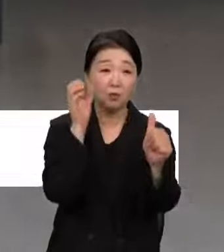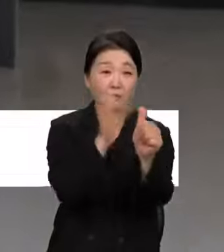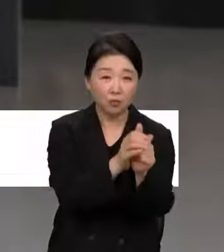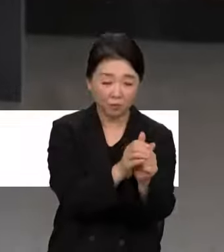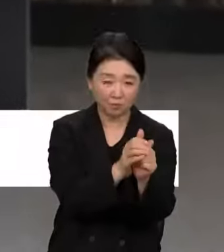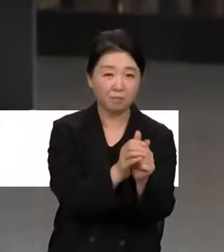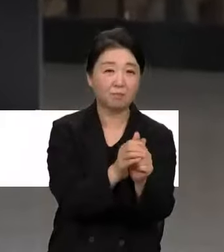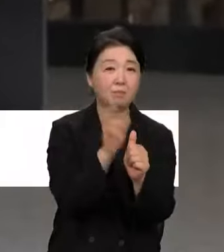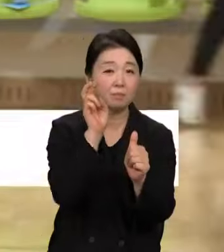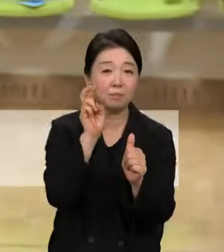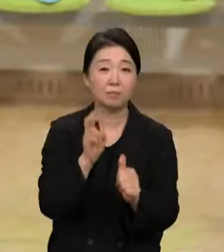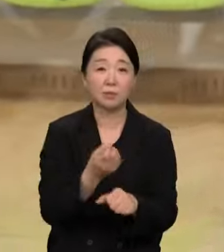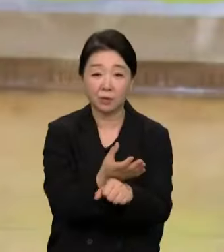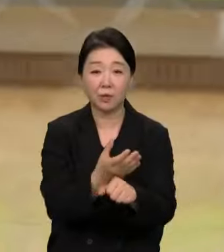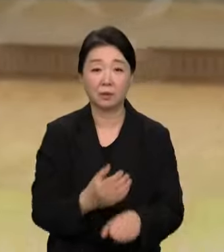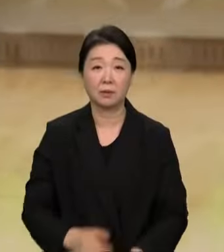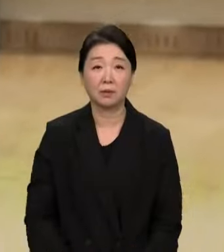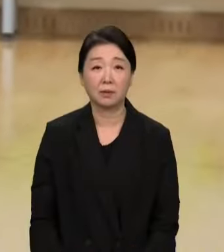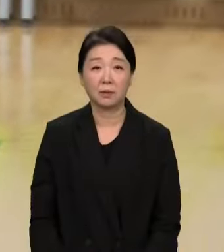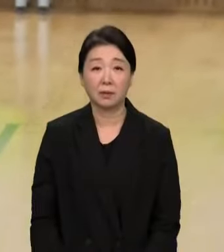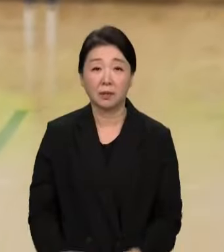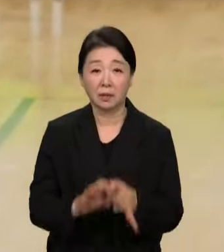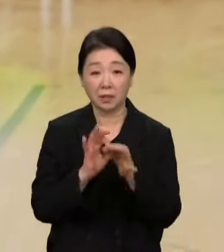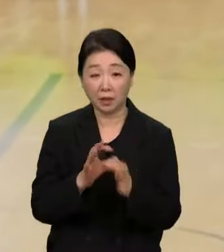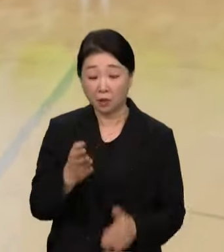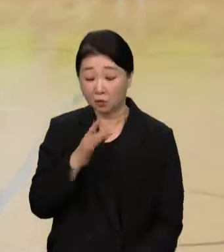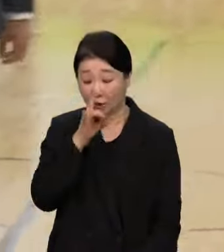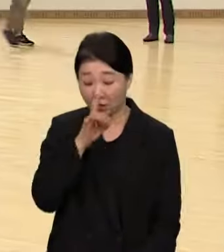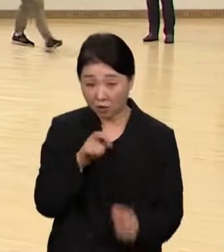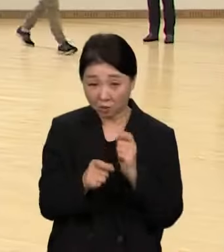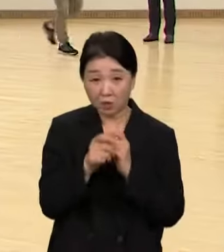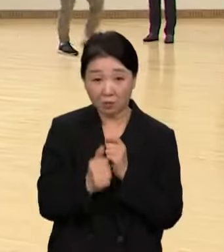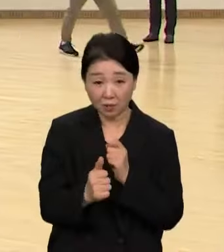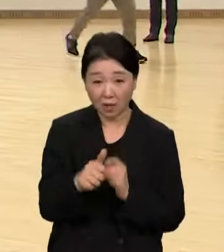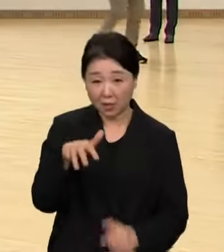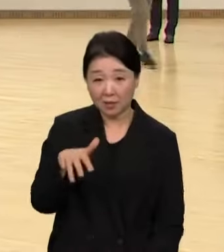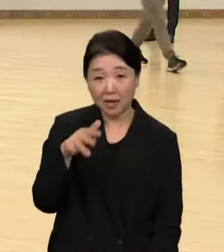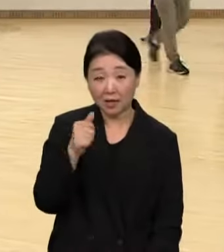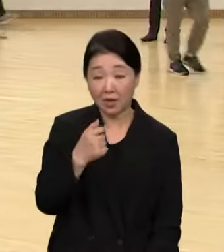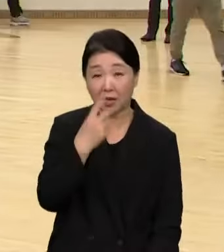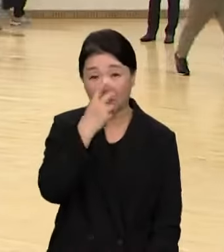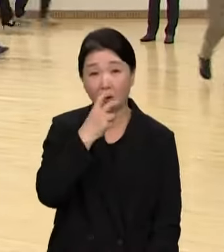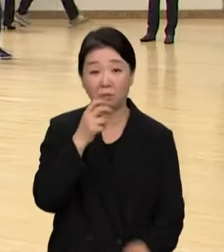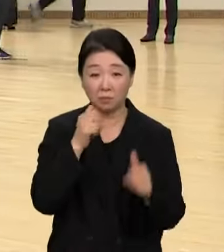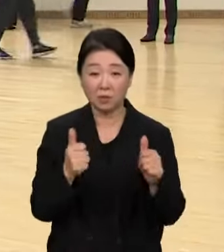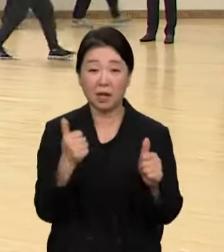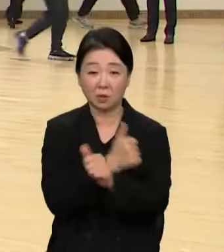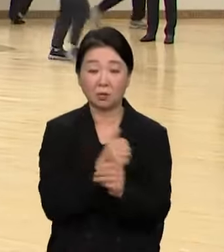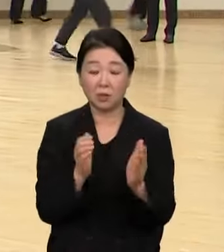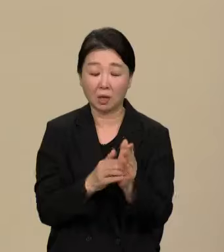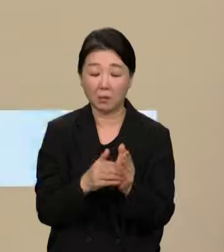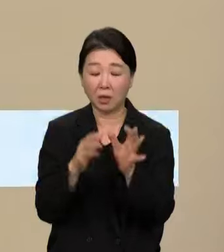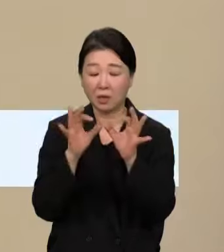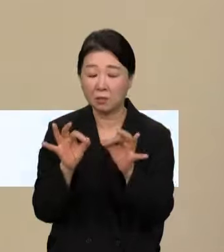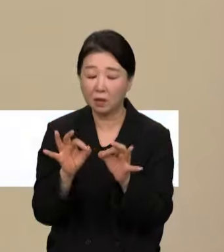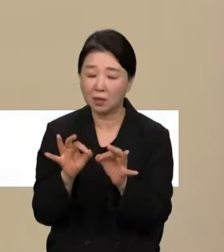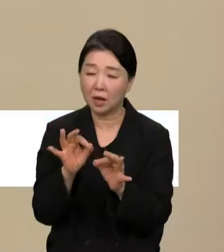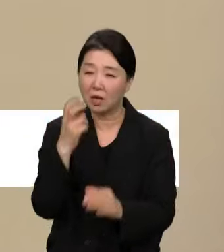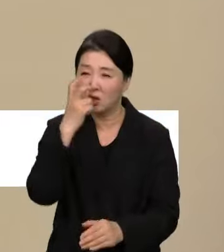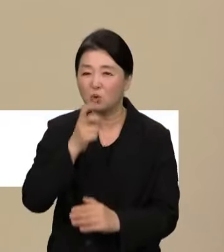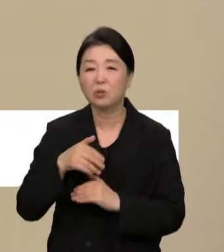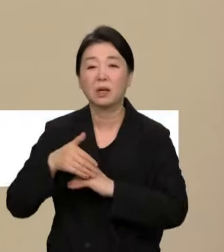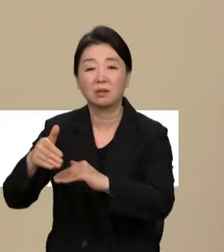것으로 알려졌습니다이를 두고 앞서 중앙지검장과 사장 검사들의 교체로 김여사 수사가 차지를 빚었다는 비판